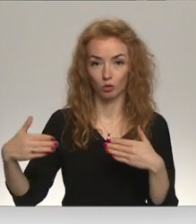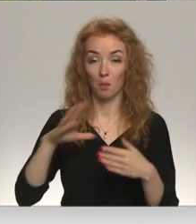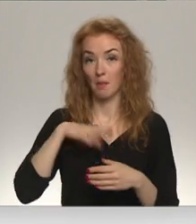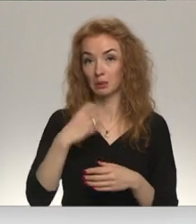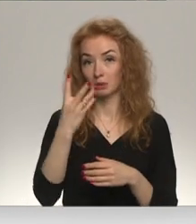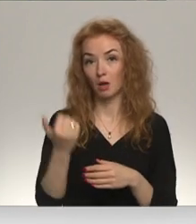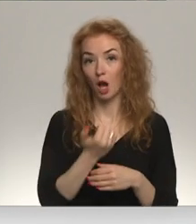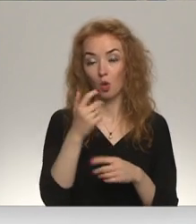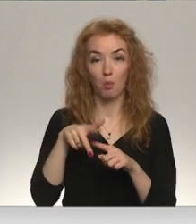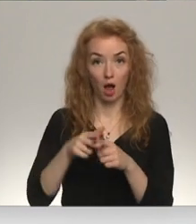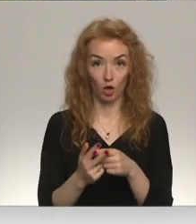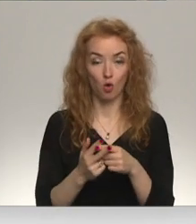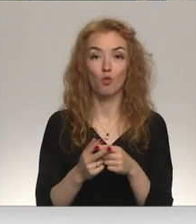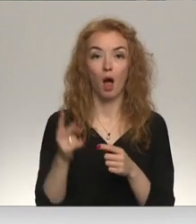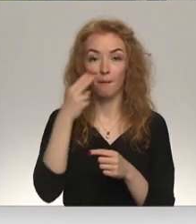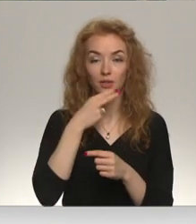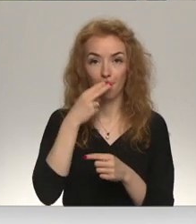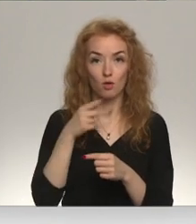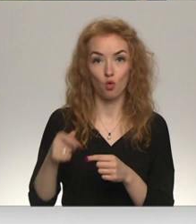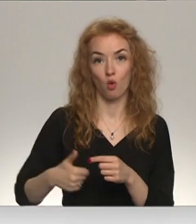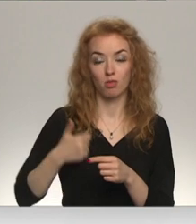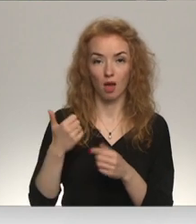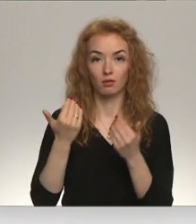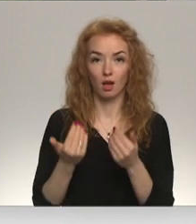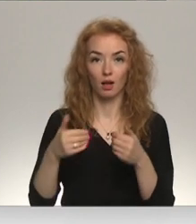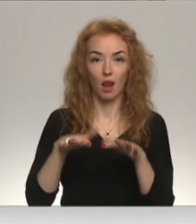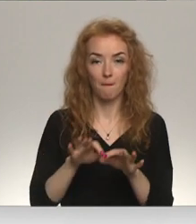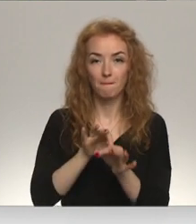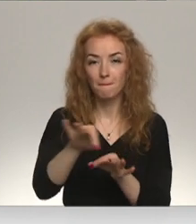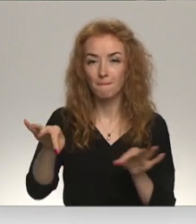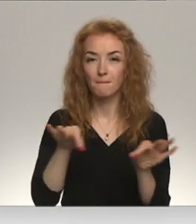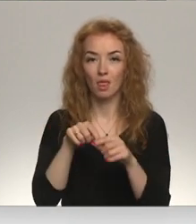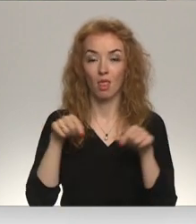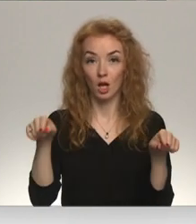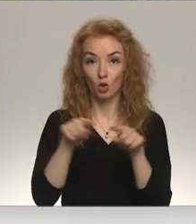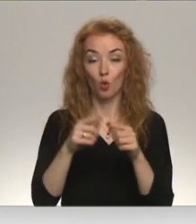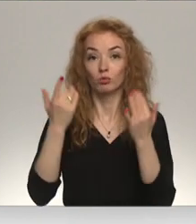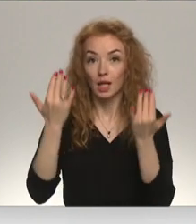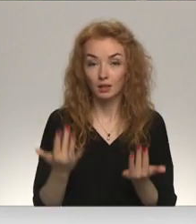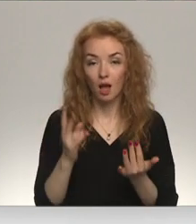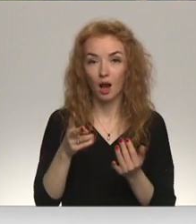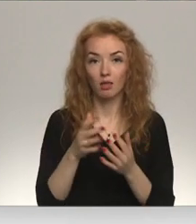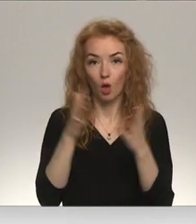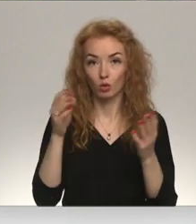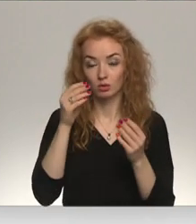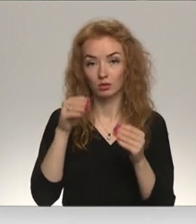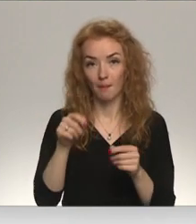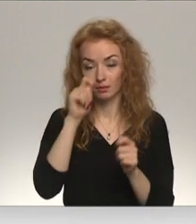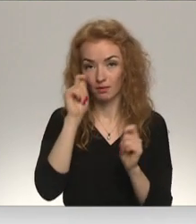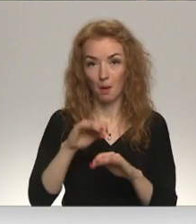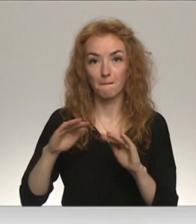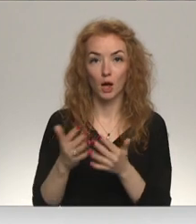gadu pārtraukuma Kolkas raga apsaimniekotājs nolēmis teritoriju izmērīt un secināts, ka visvairāk zemes zaudēts Mazjūras